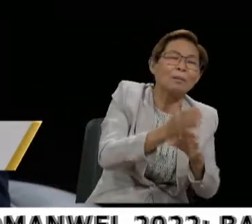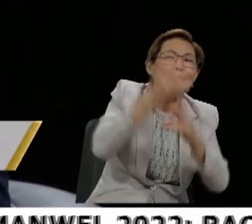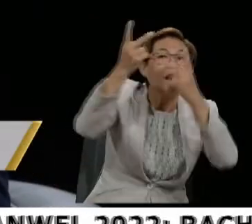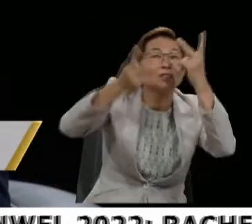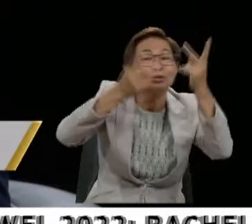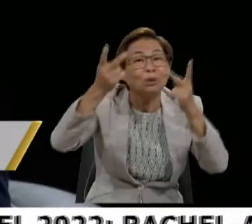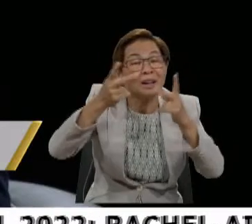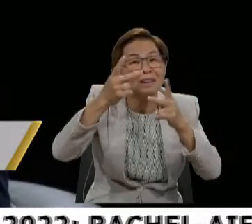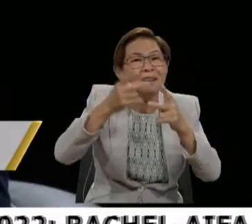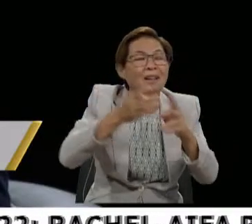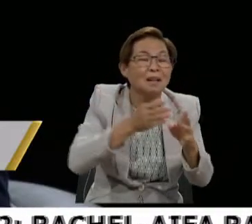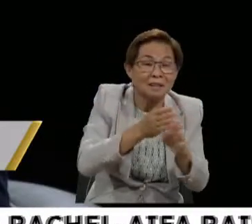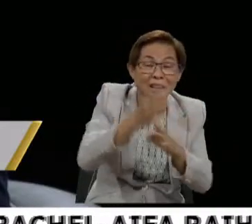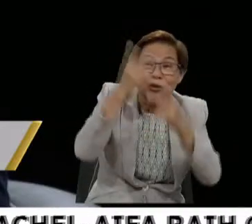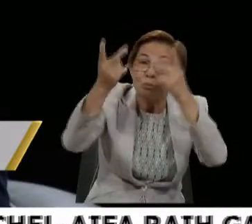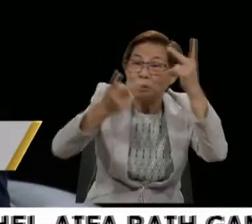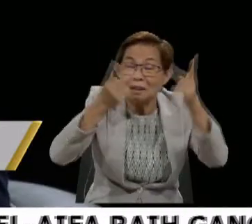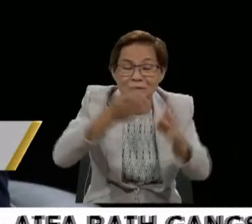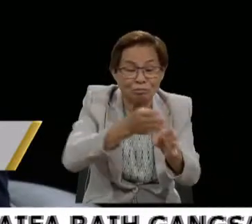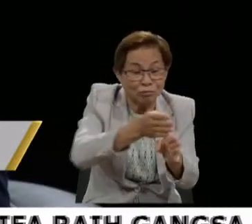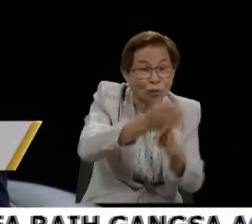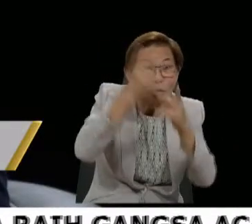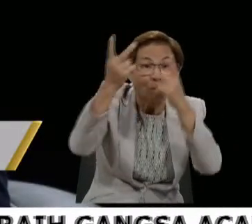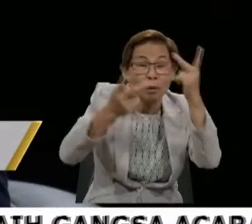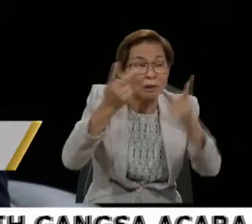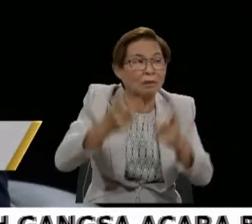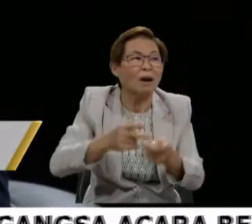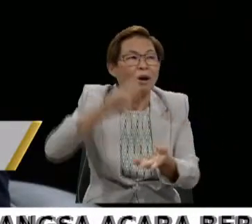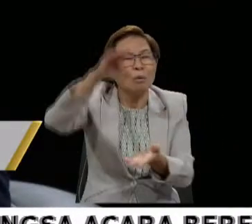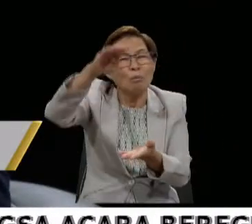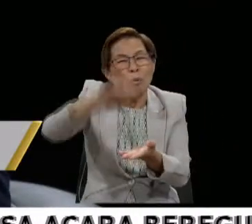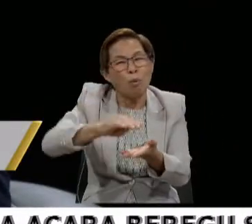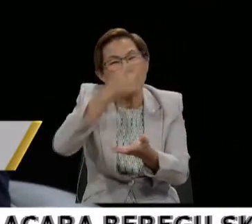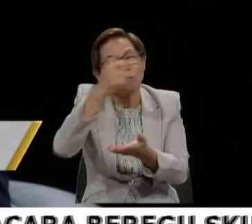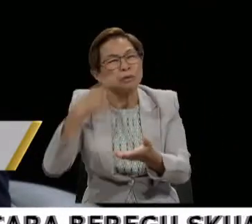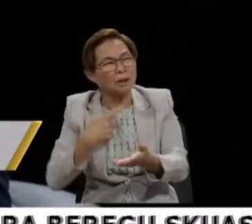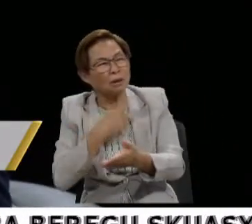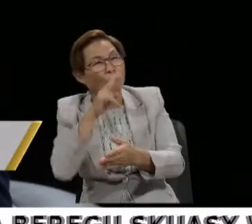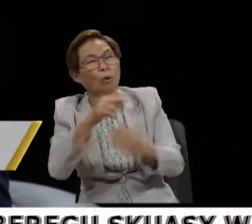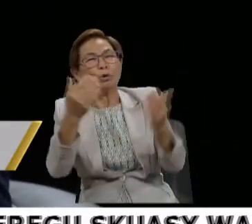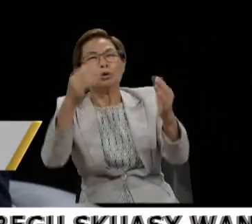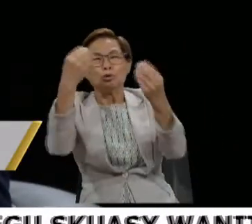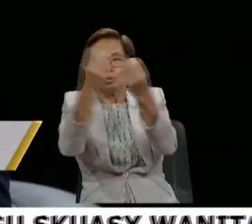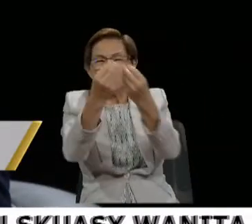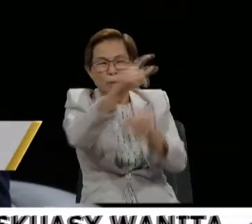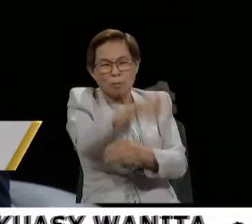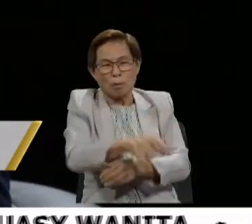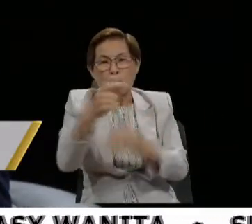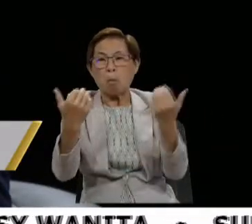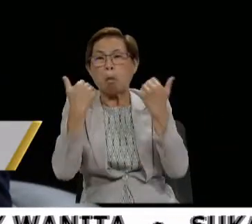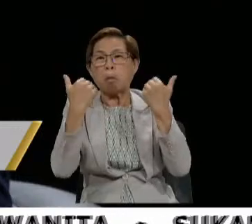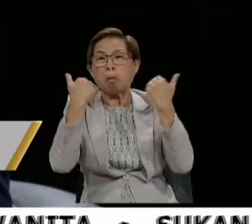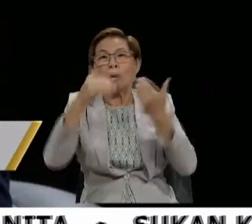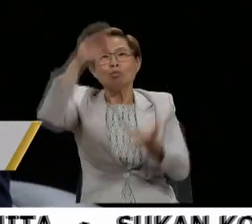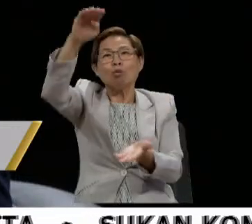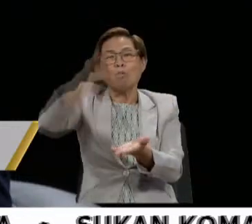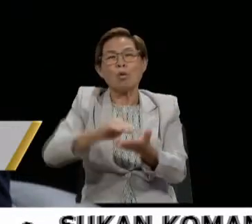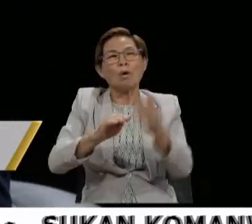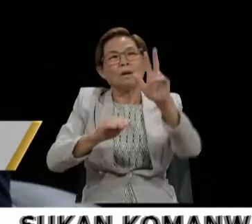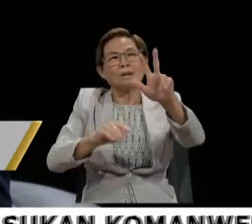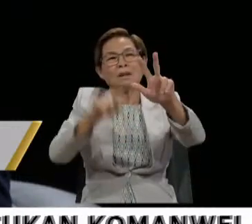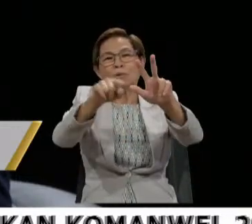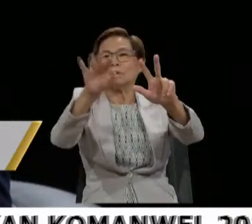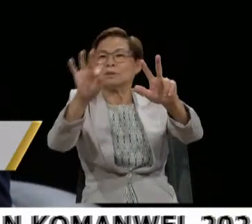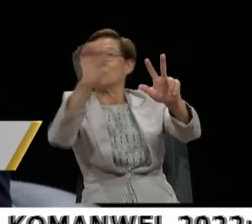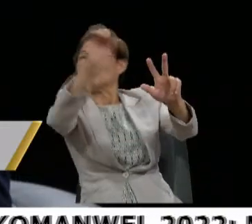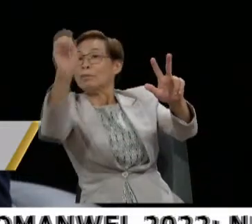pelancongan dan ini insya-allah kita pun akan berkurangkan kerana kita dapat lihat kadar pengangguran pun dah turun sampai ke tahap